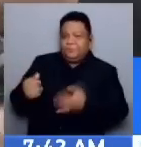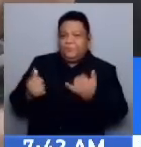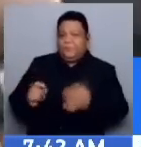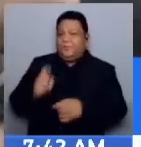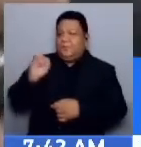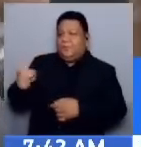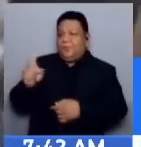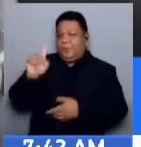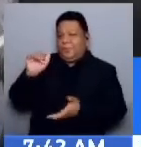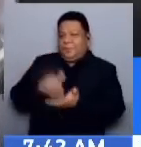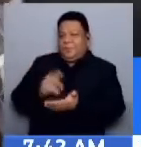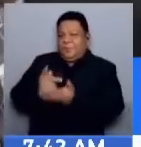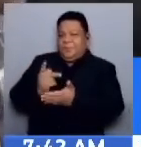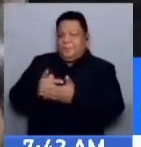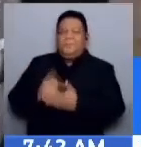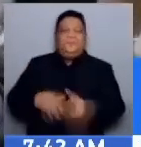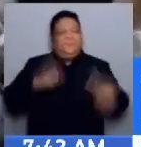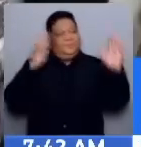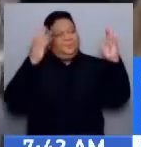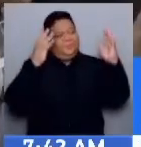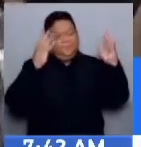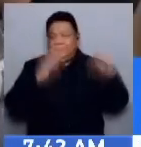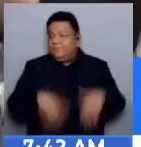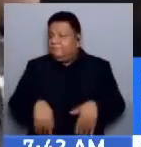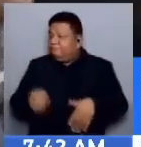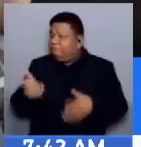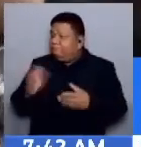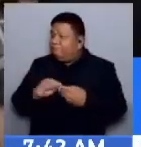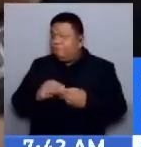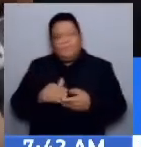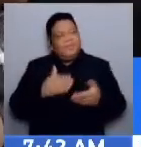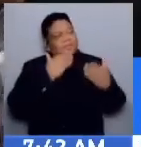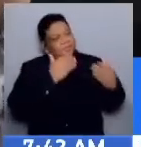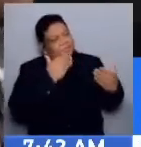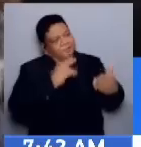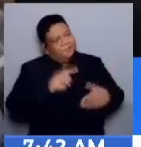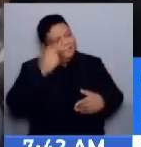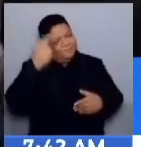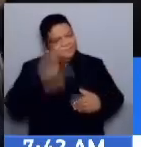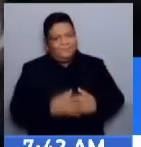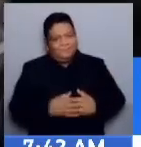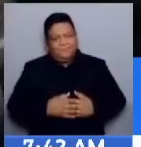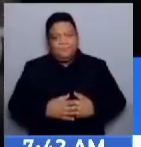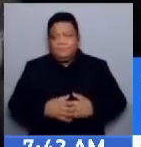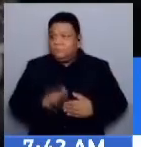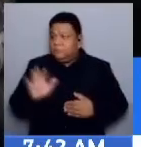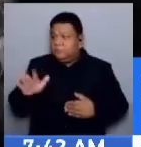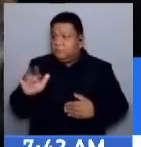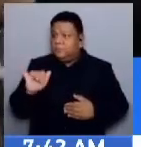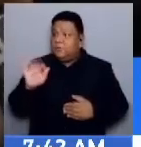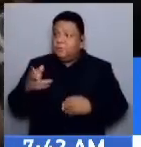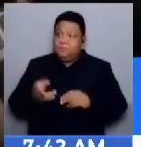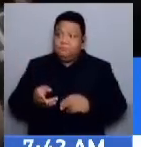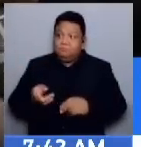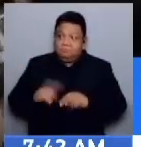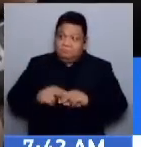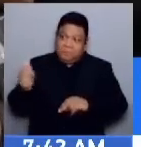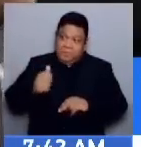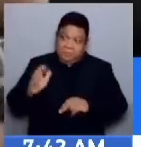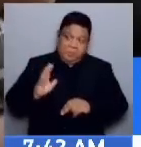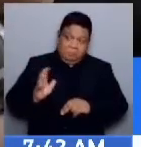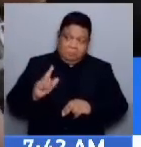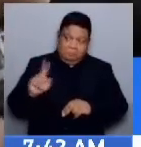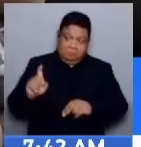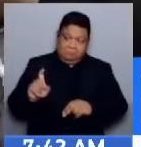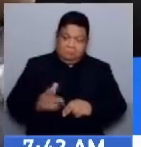1,000! Yay! Ano po masasabi niyo, Daddy? Maraming maraming tao sa Unang Hirit! Daddy, pag tumaas pa pamamasahe, okay pa yun? Sa pagay